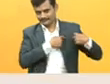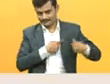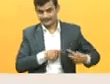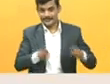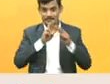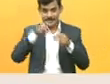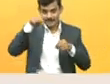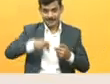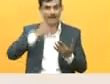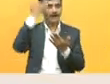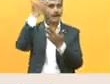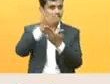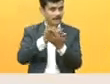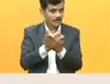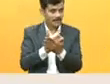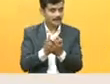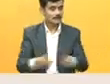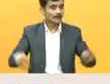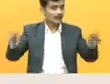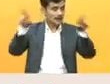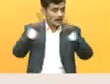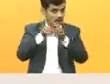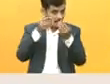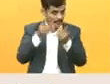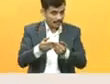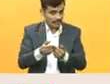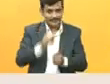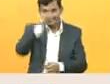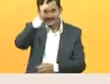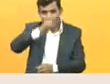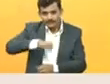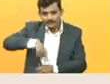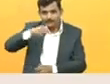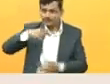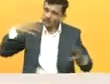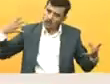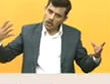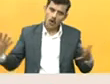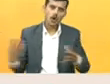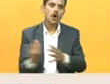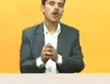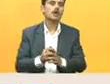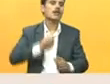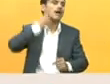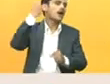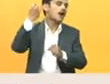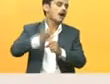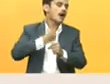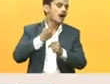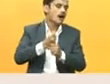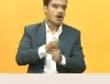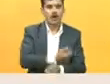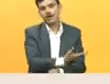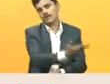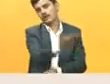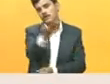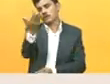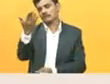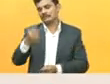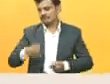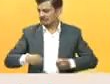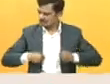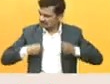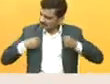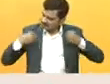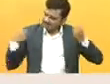कार्यक्रम हर बार मुझे राष्ट्र के सामूहिक प्रयासों से, आप सबकी सामूहिक